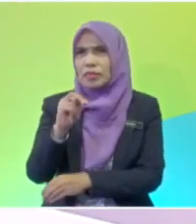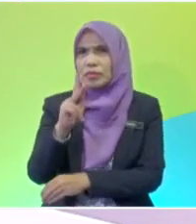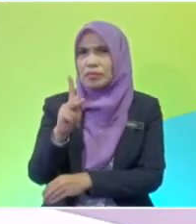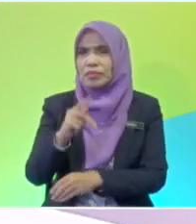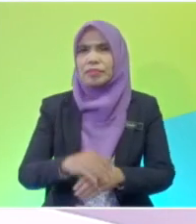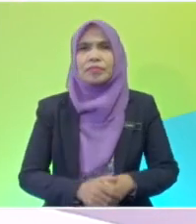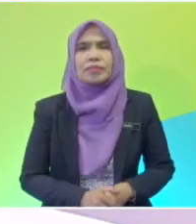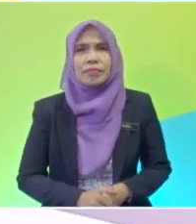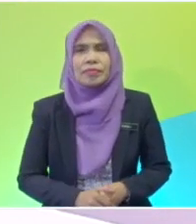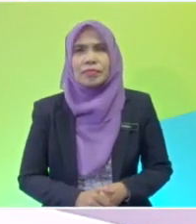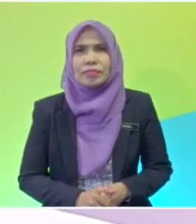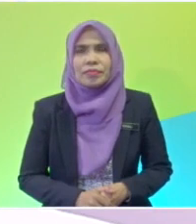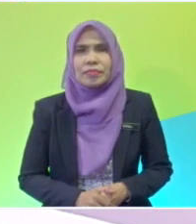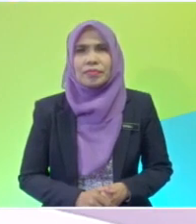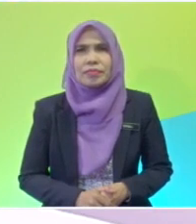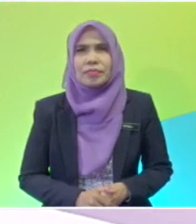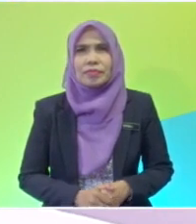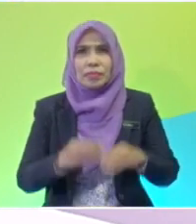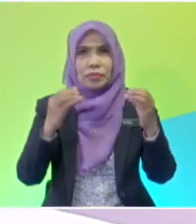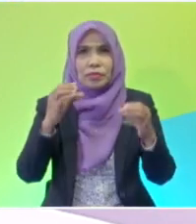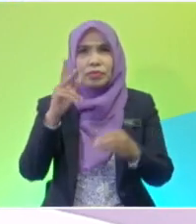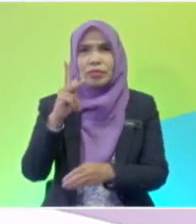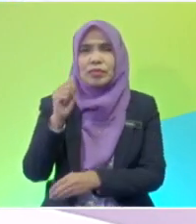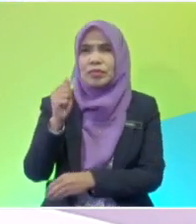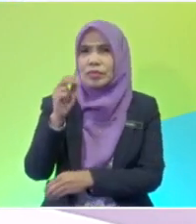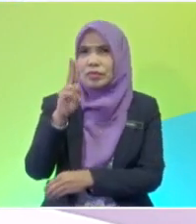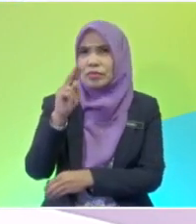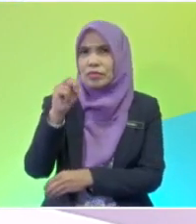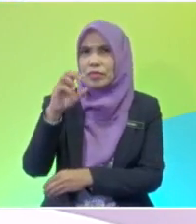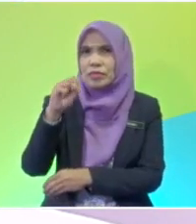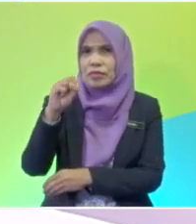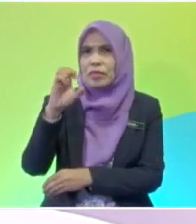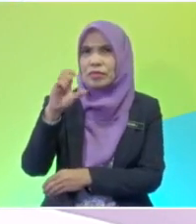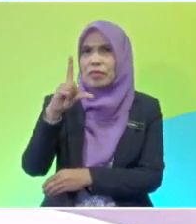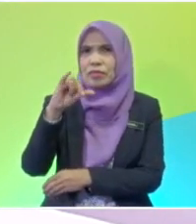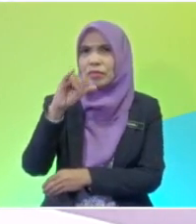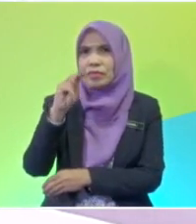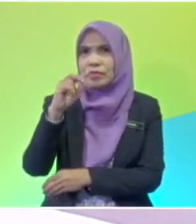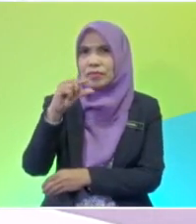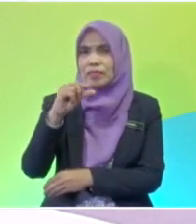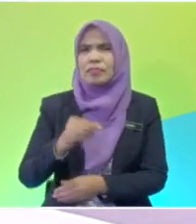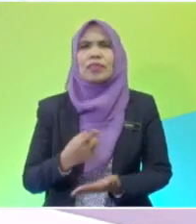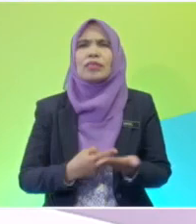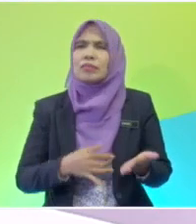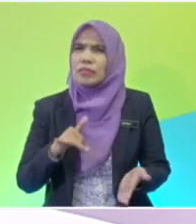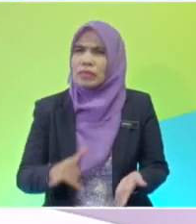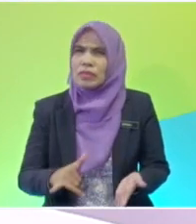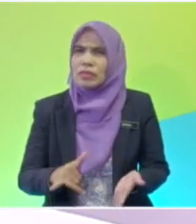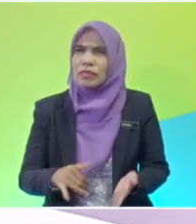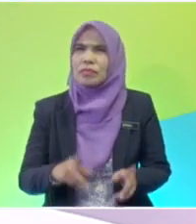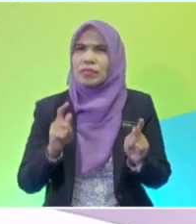mempunyai masa Allah ee yang yang kita kenal lihat apakah yang perlu dilakukan itu tujuannya